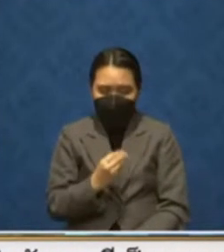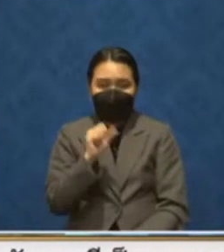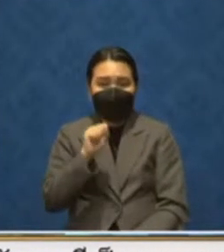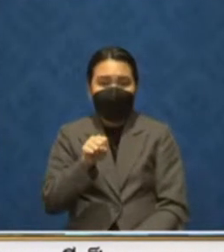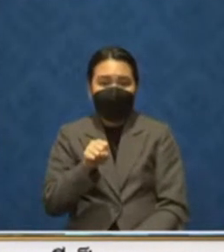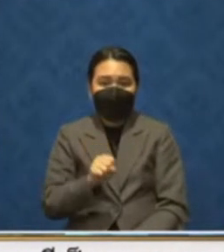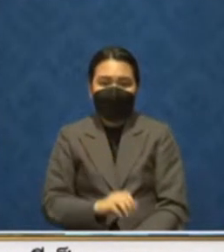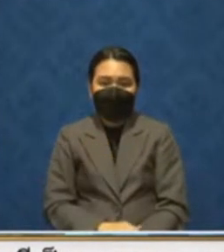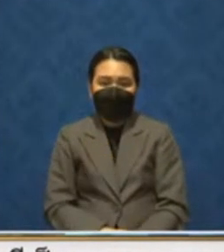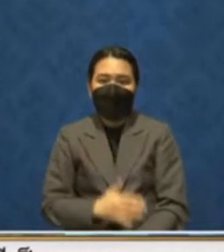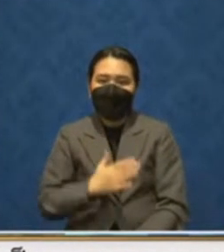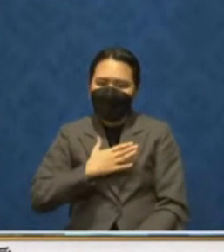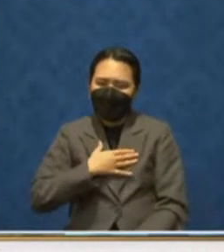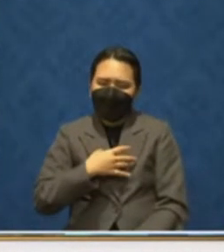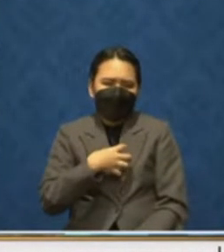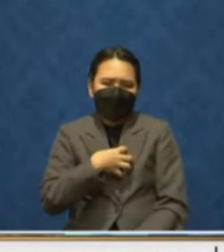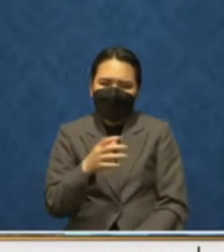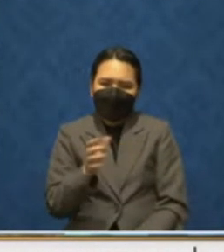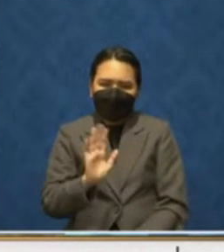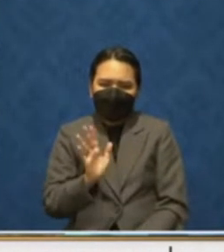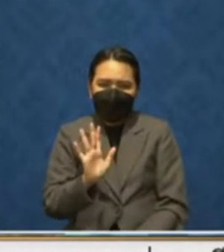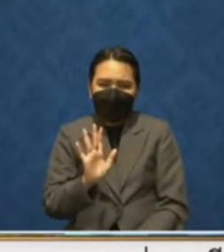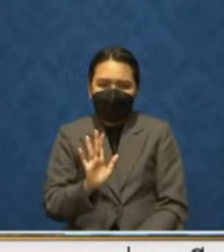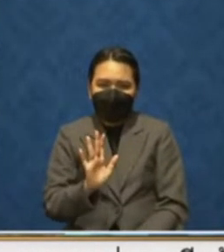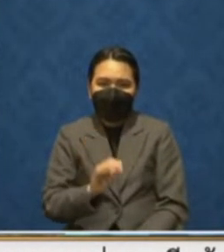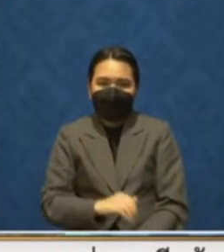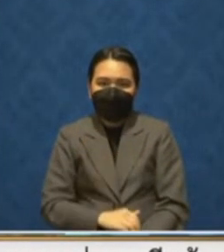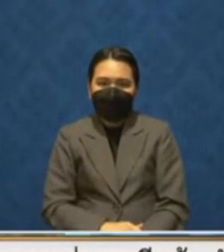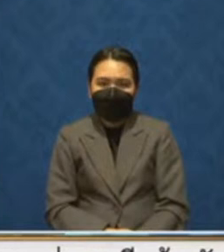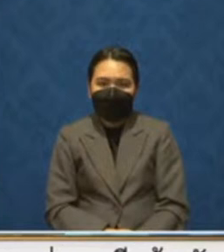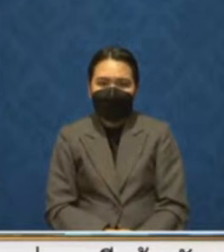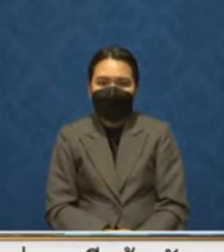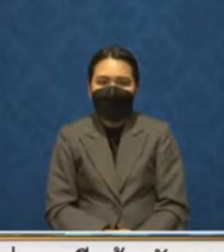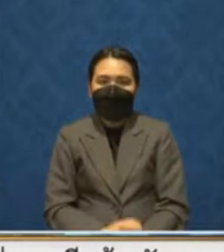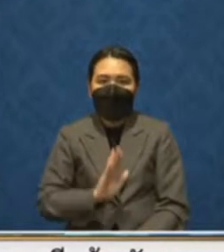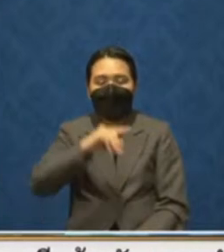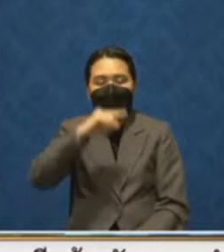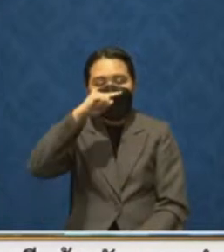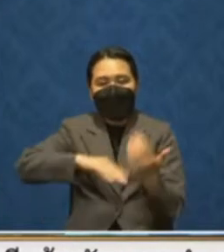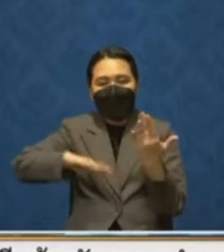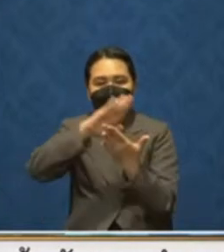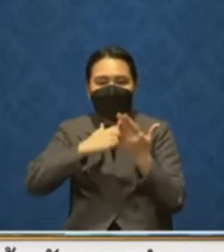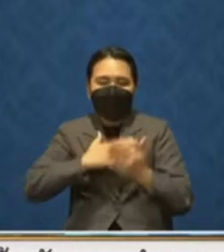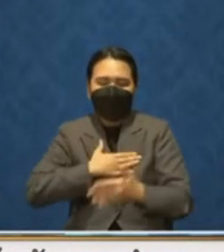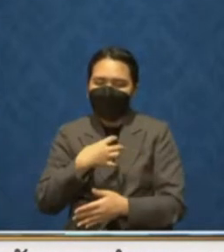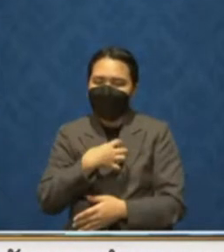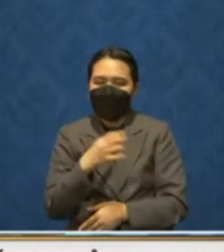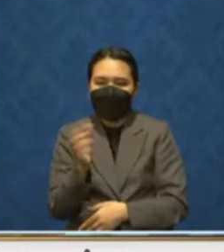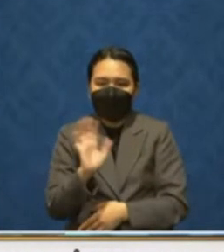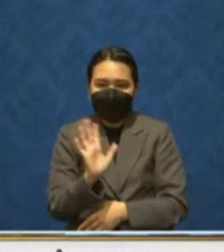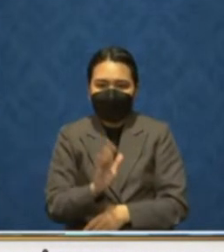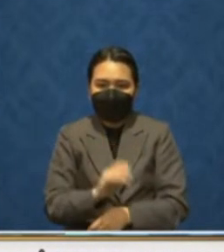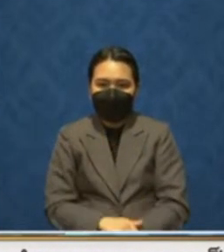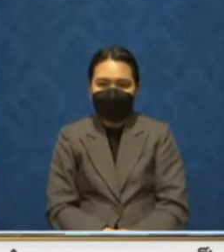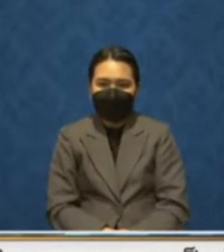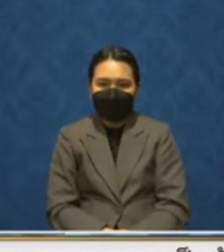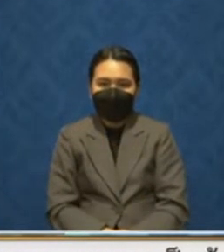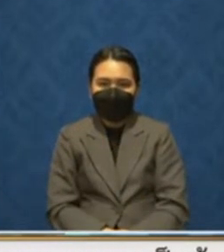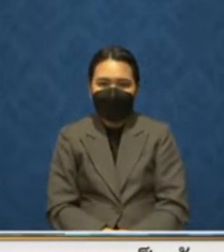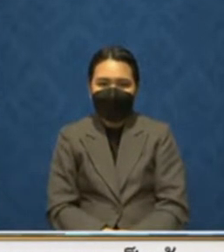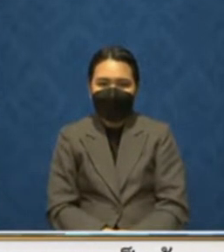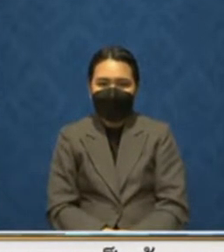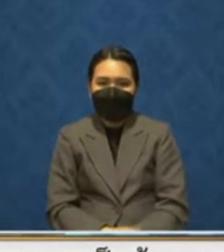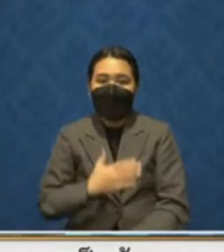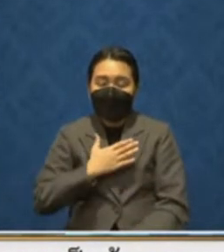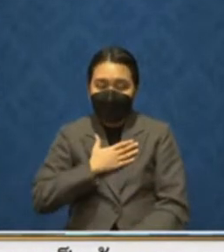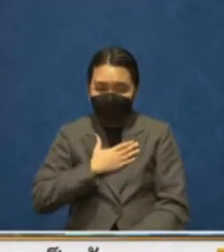ผมไม่อยากให้มีเหตุการณ์เช่นนี้เกิดขึ้นนะครับในบ้านเมืองไทยนะครับกับนั้นในฐานะ